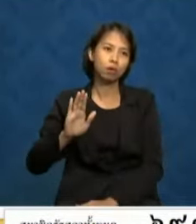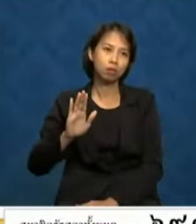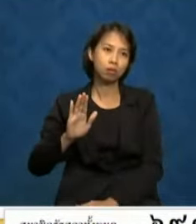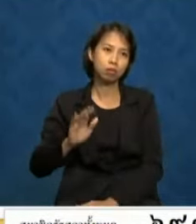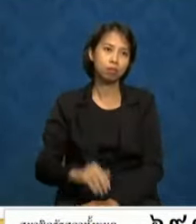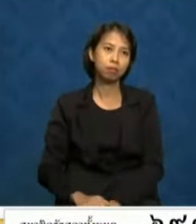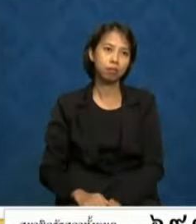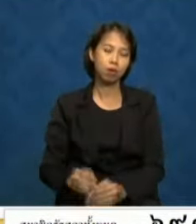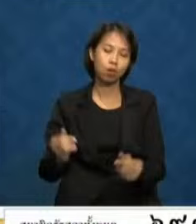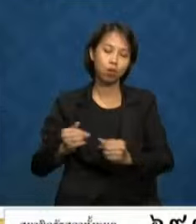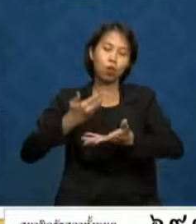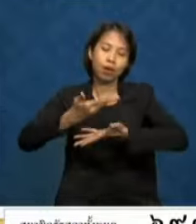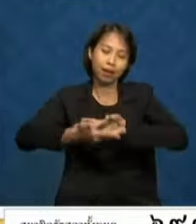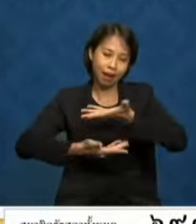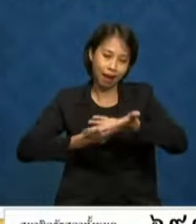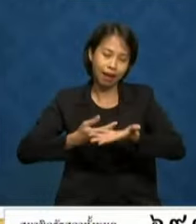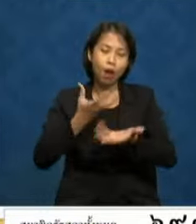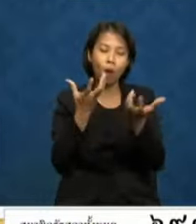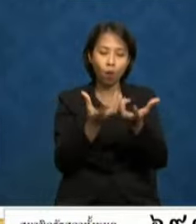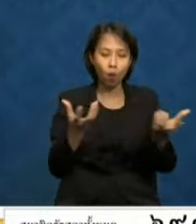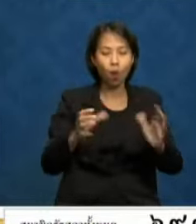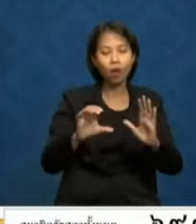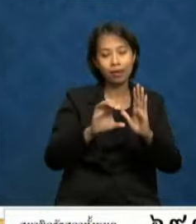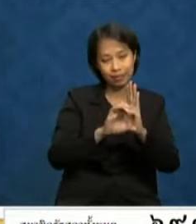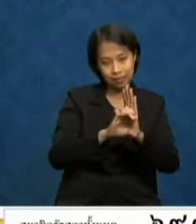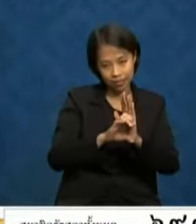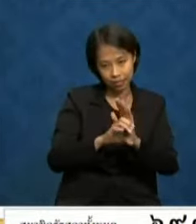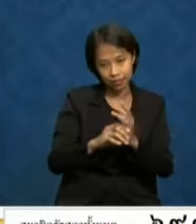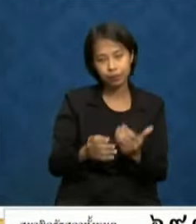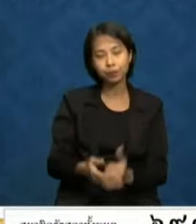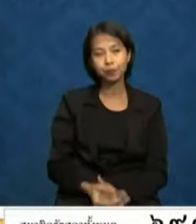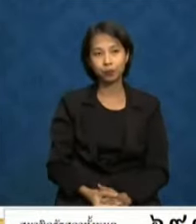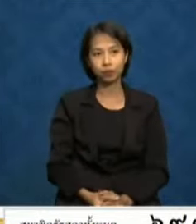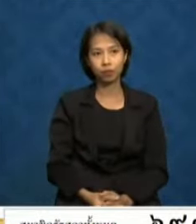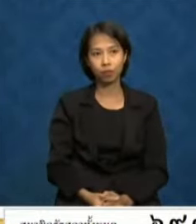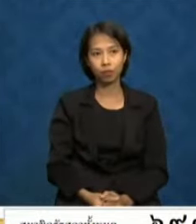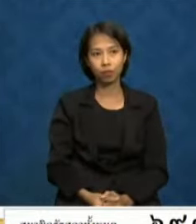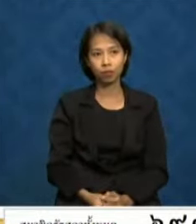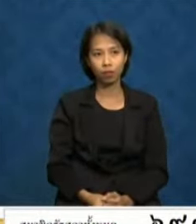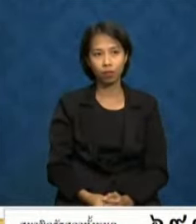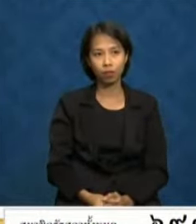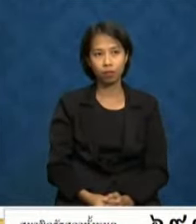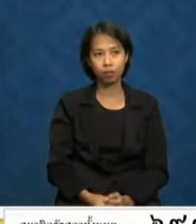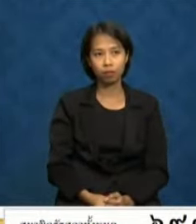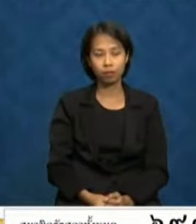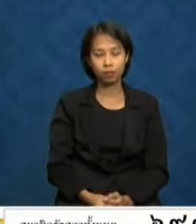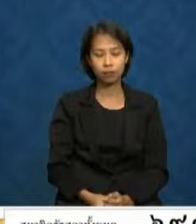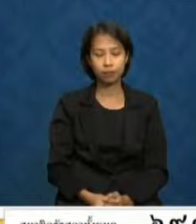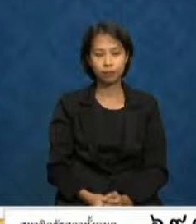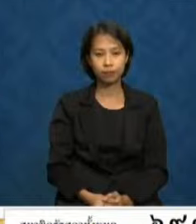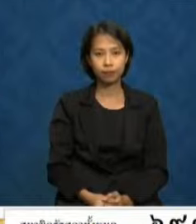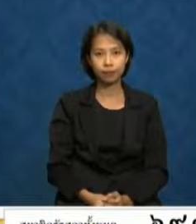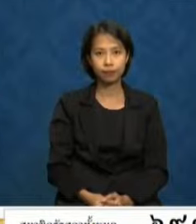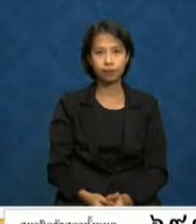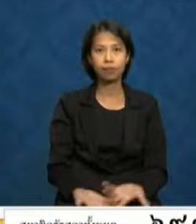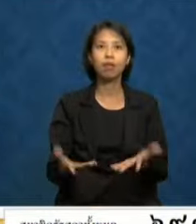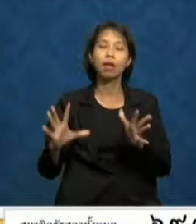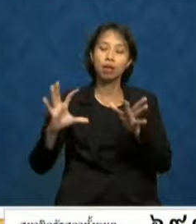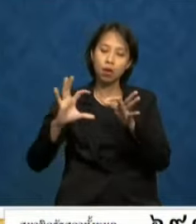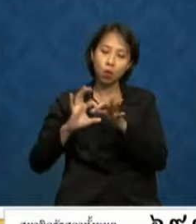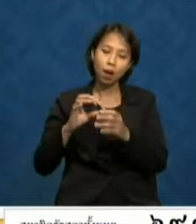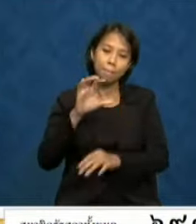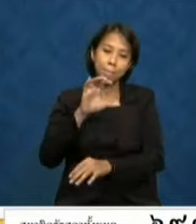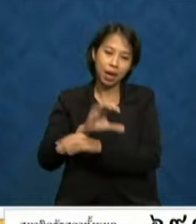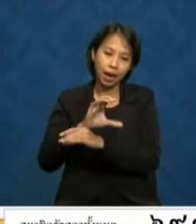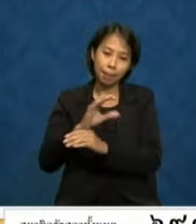ความการค้าและทรัพย์สินทางปัญญาหรือว่าความตกลง TRIPS นะครับในส่วนที่เกี่ยวกับมาตรการการบังคับใ